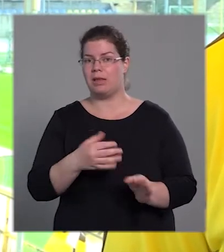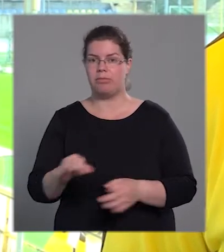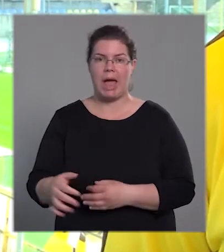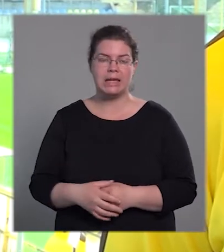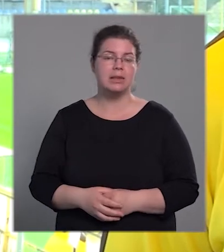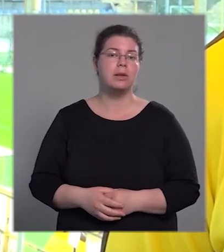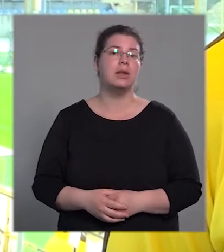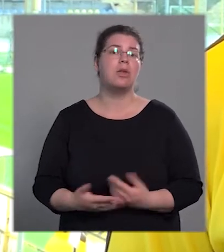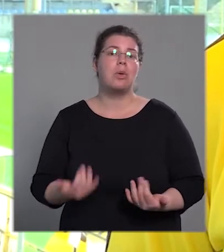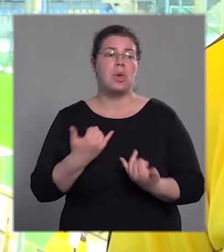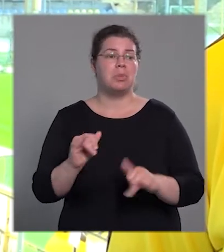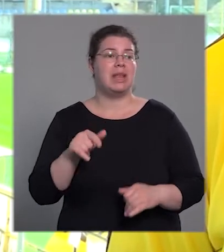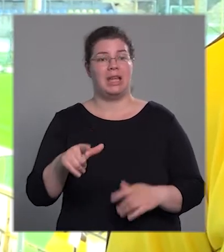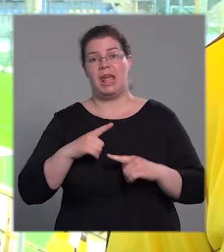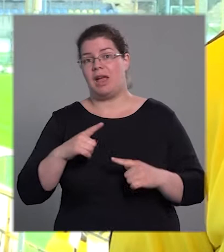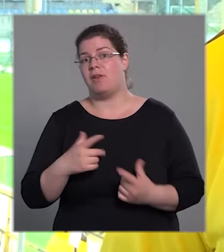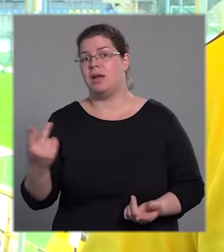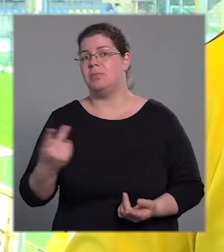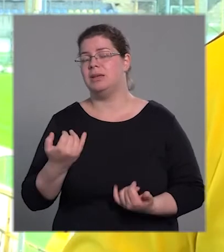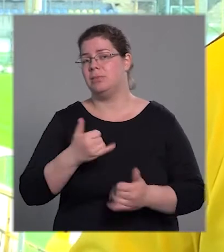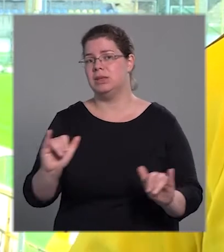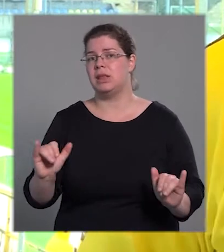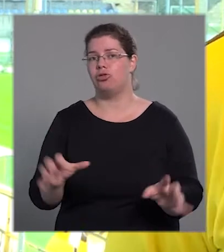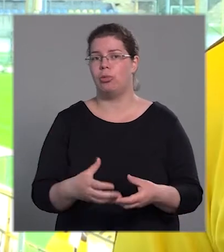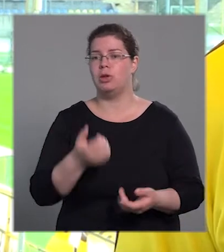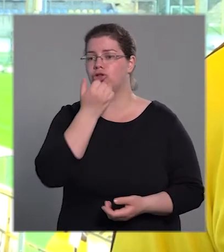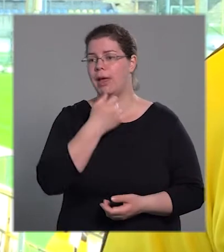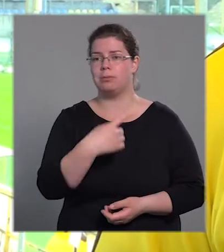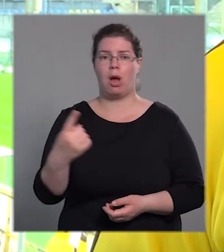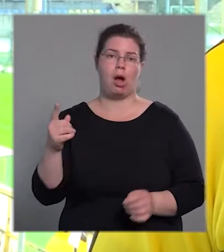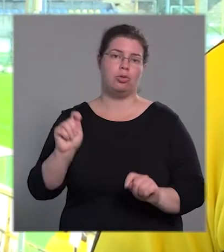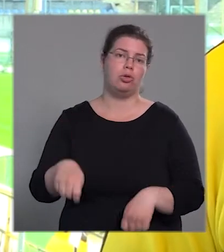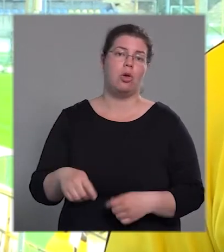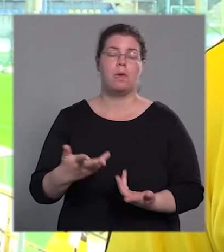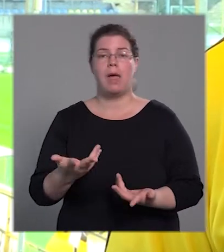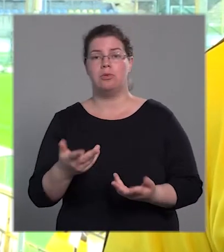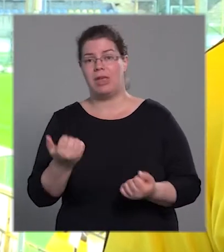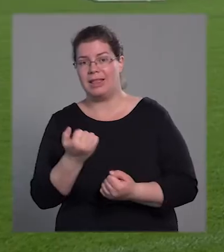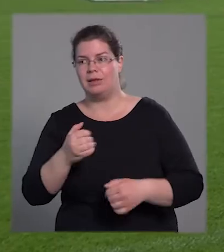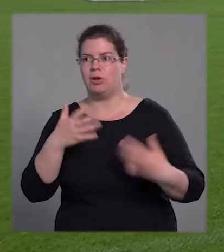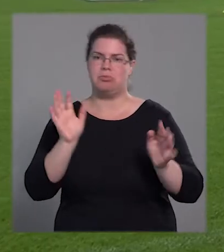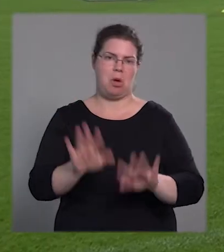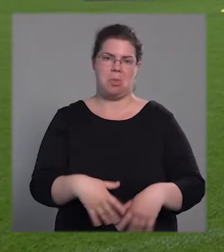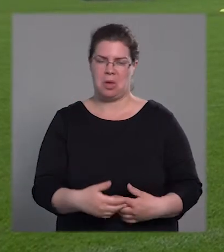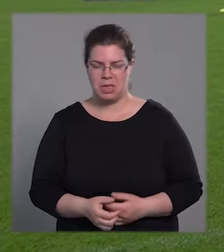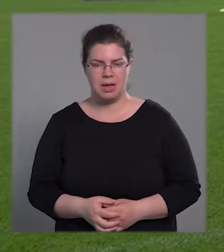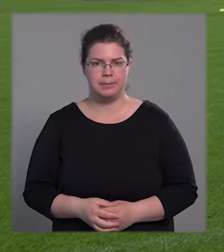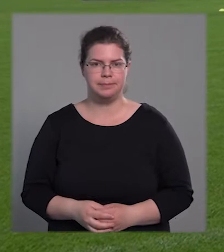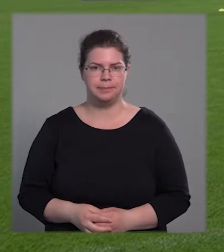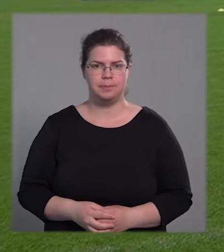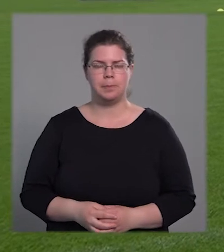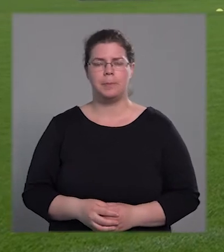Úgyhogy mindenki erre vár. Nyilván minden csapat saját maga döntötte el, hogy edzenek, vagy pedig abba adják az egészet.